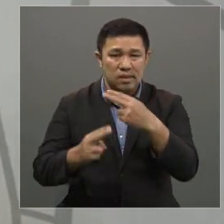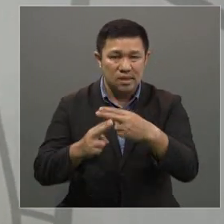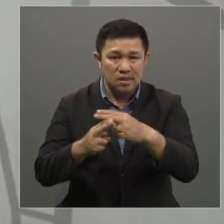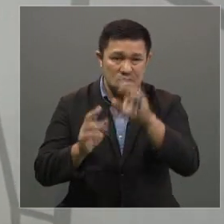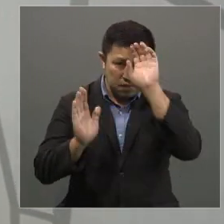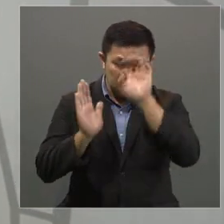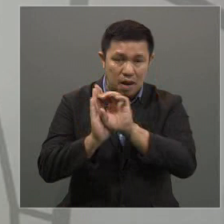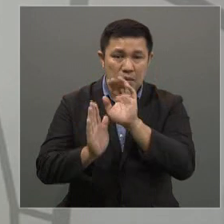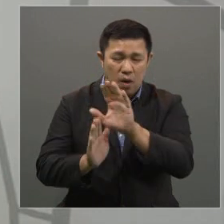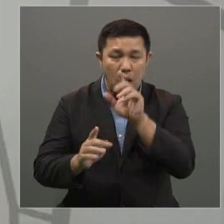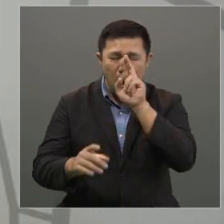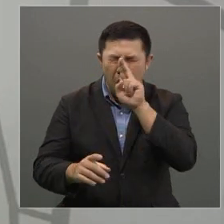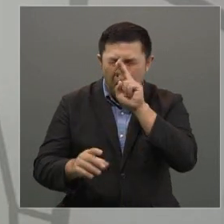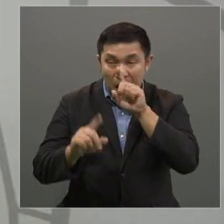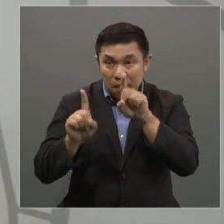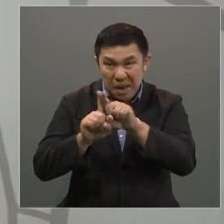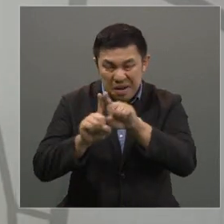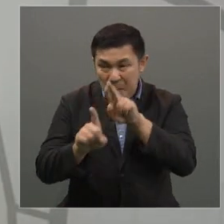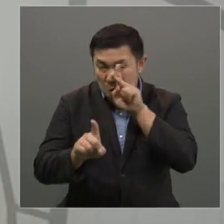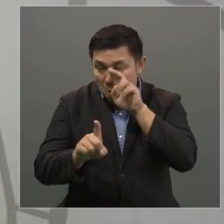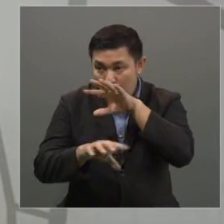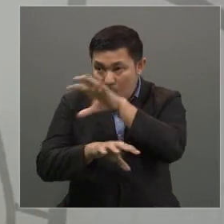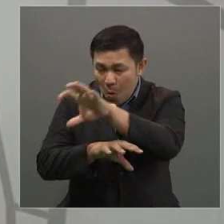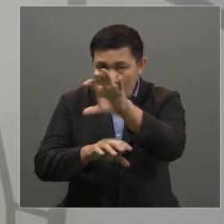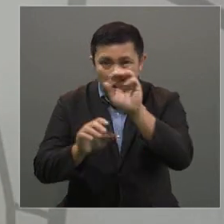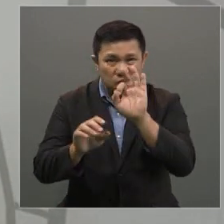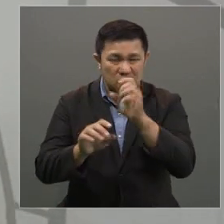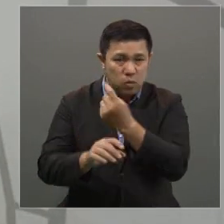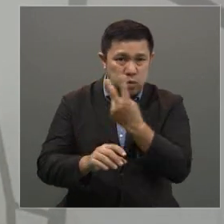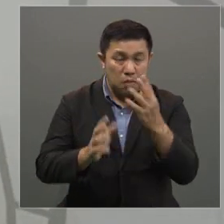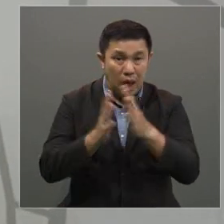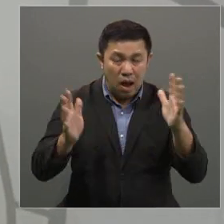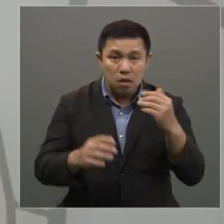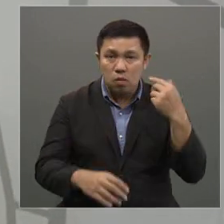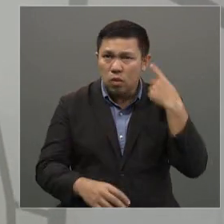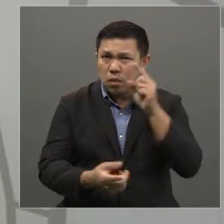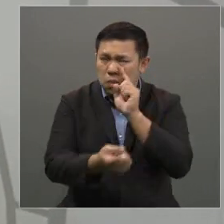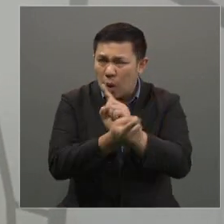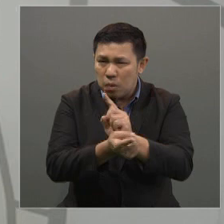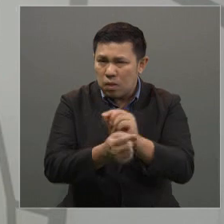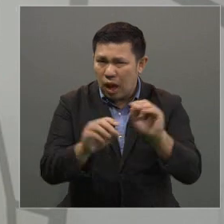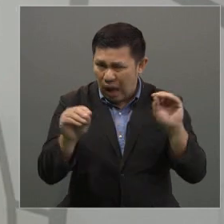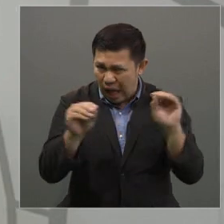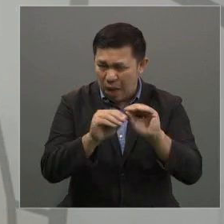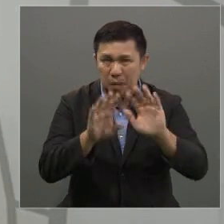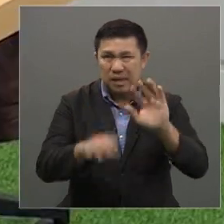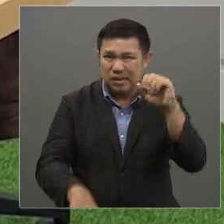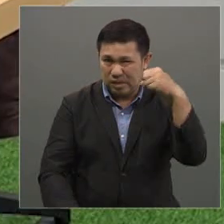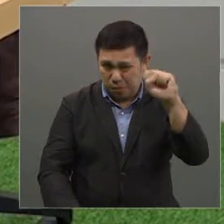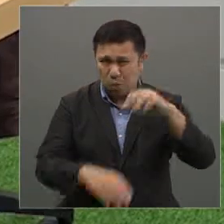เธอทำในลักษณะนี้อย่างที่เธอบอกไปว่าจำนวนมากเธอไปเจอเท่าไหร่เขาบอกว่าอีก10กว่าเพจน